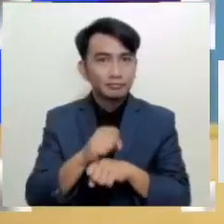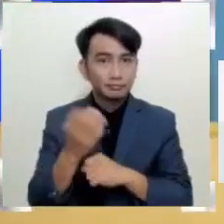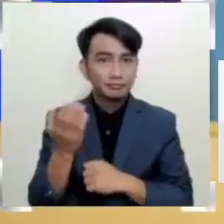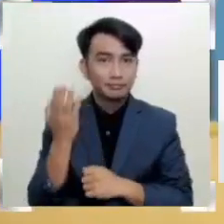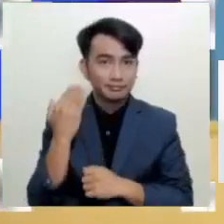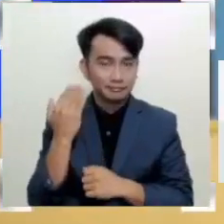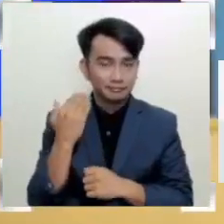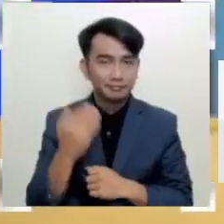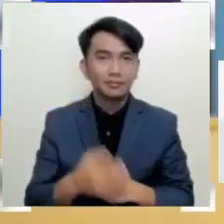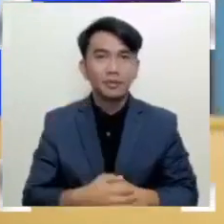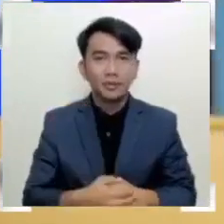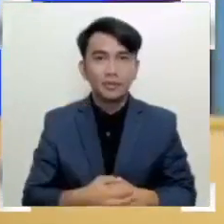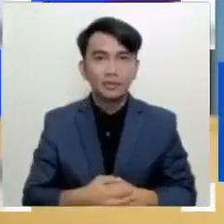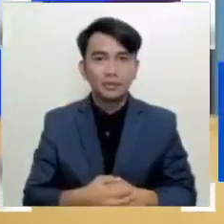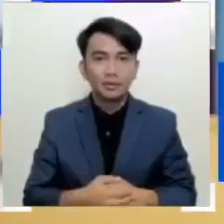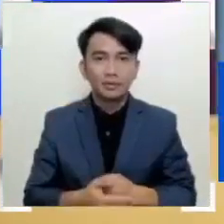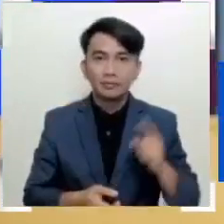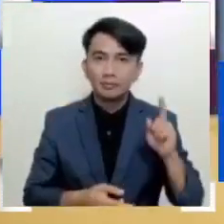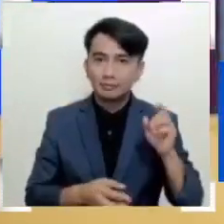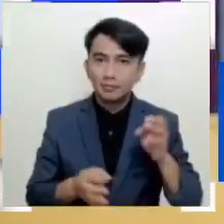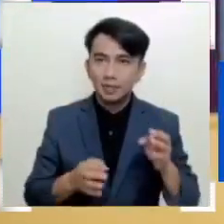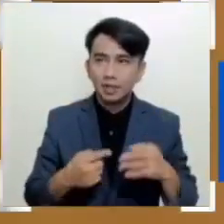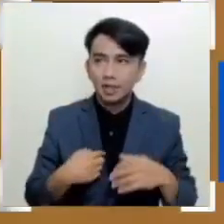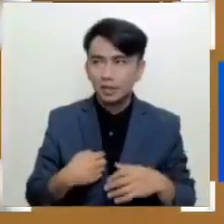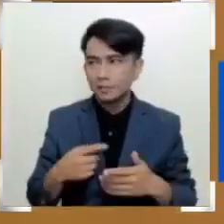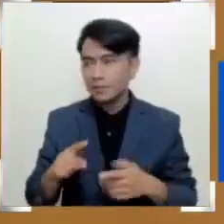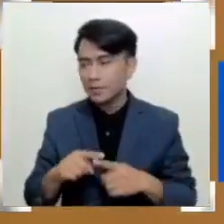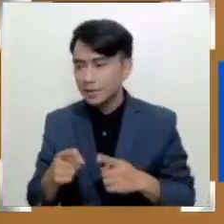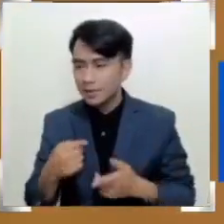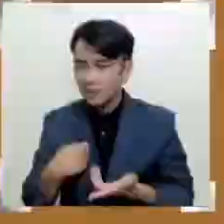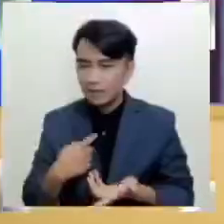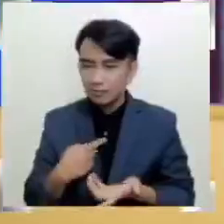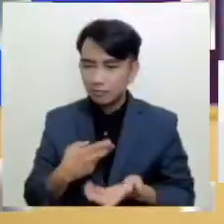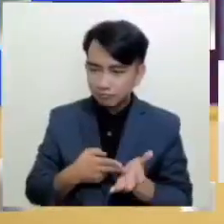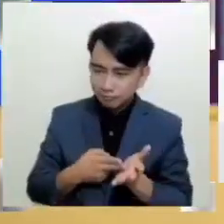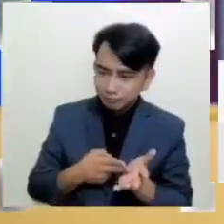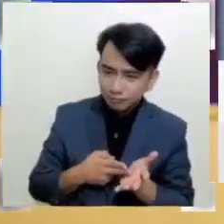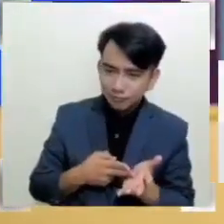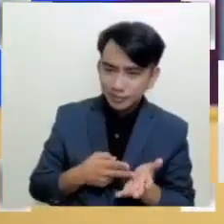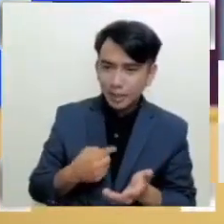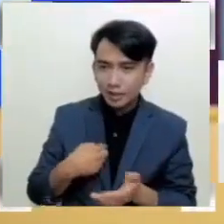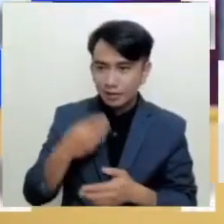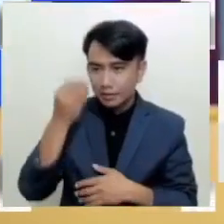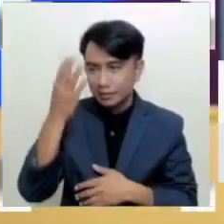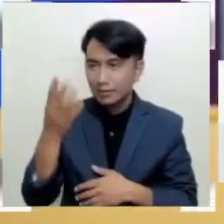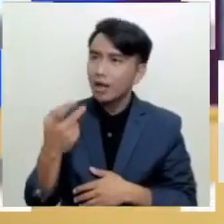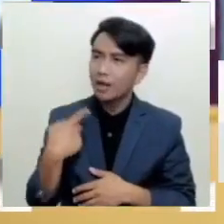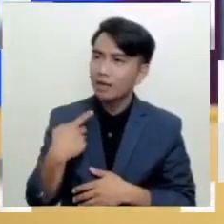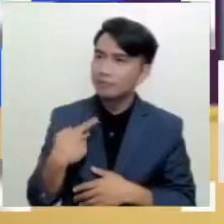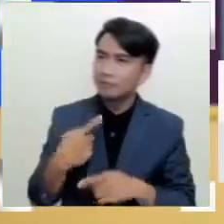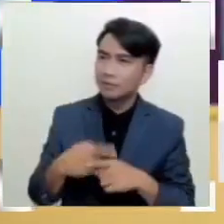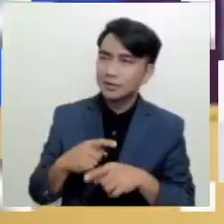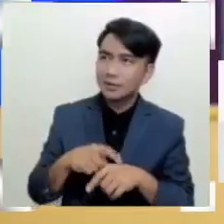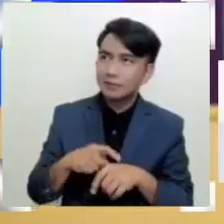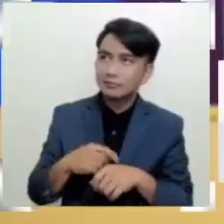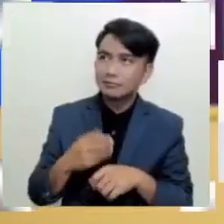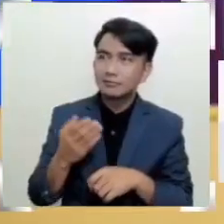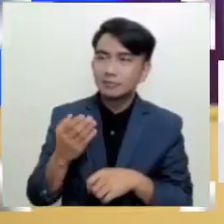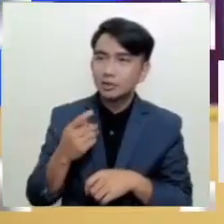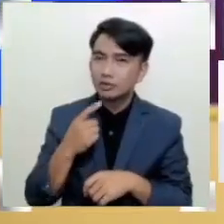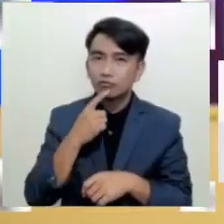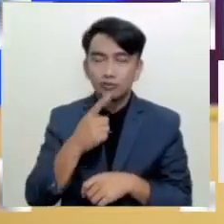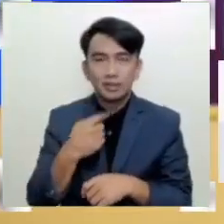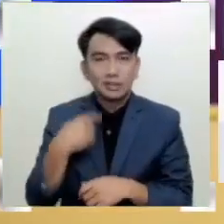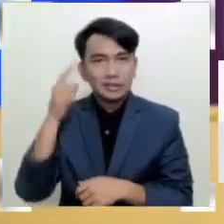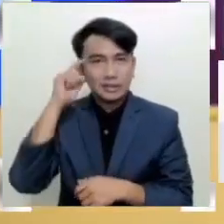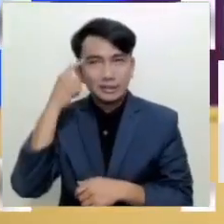Pero ako gusto ko pong aminin that may panahon that I really thought